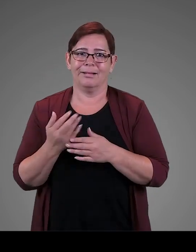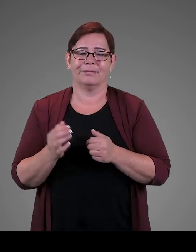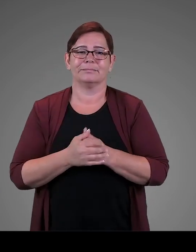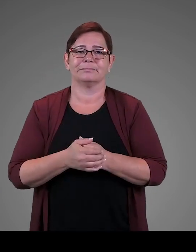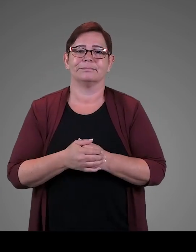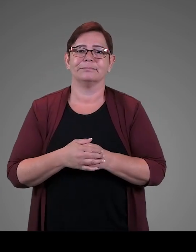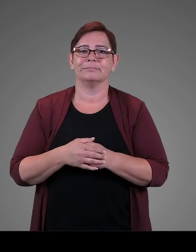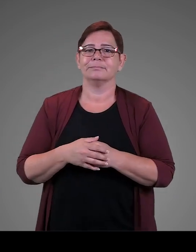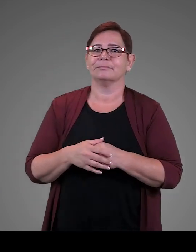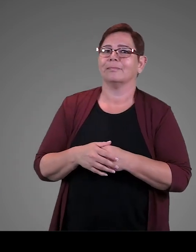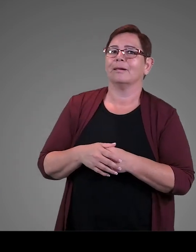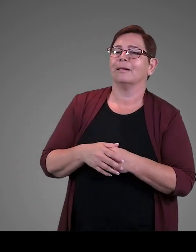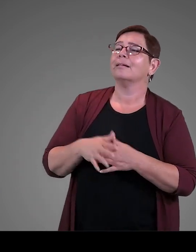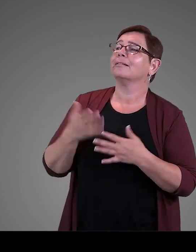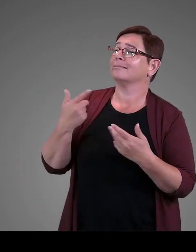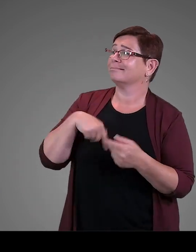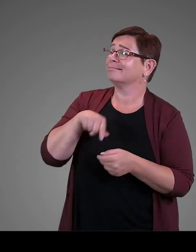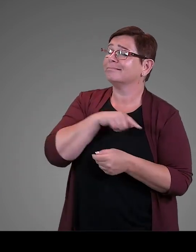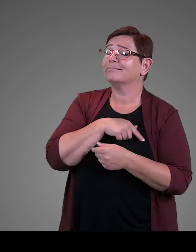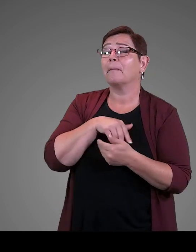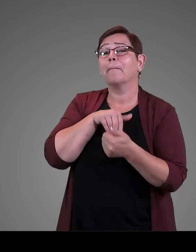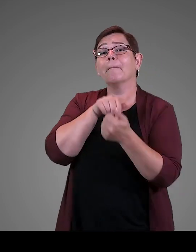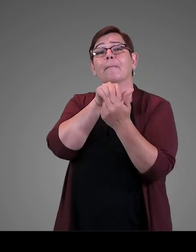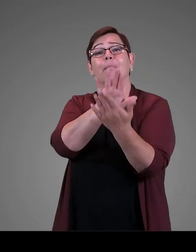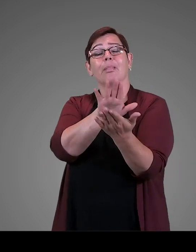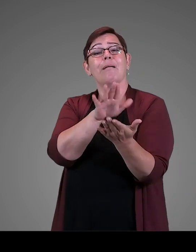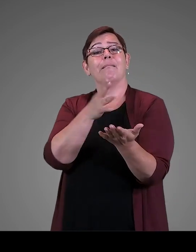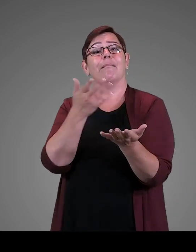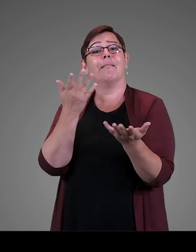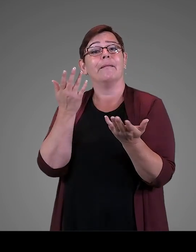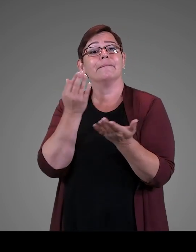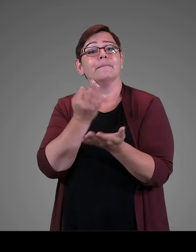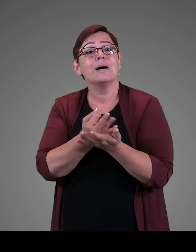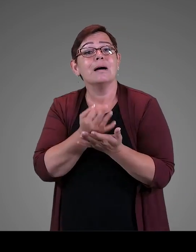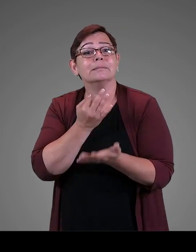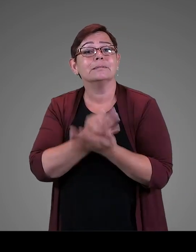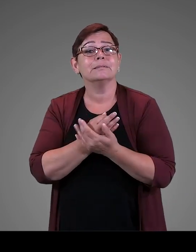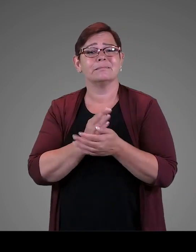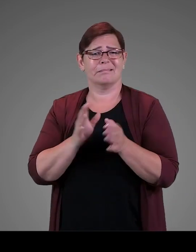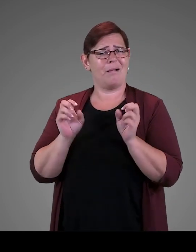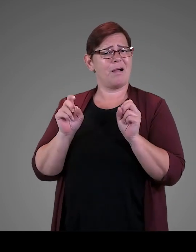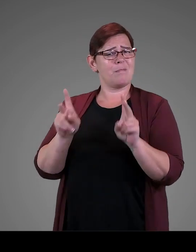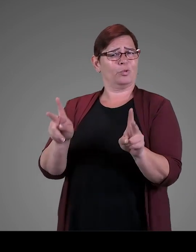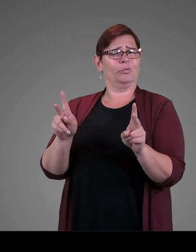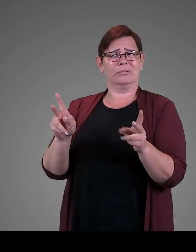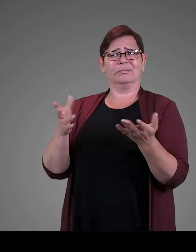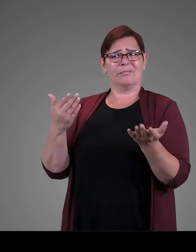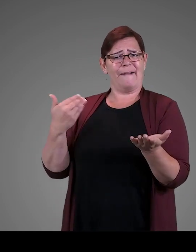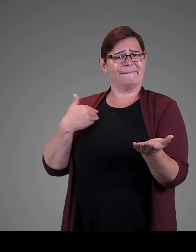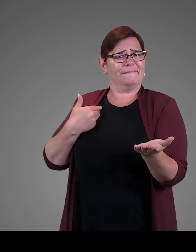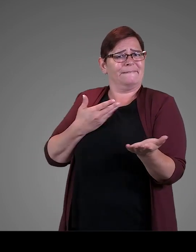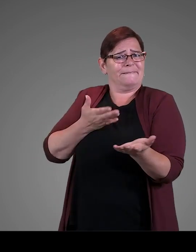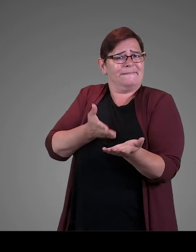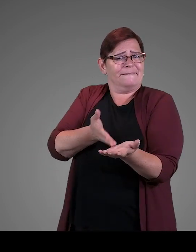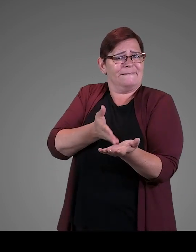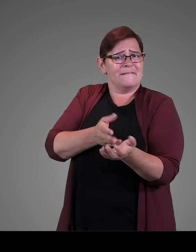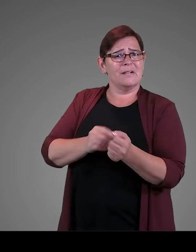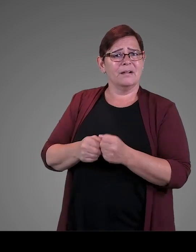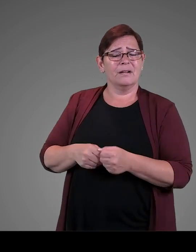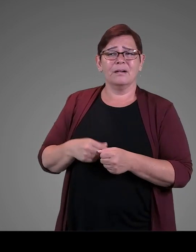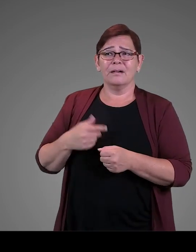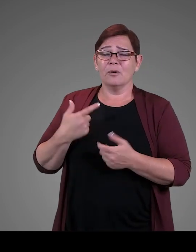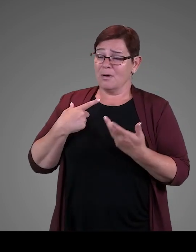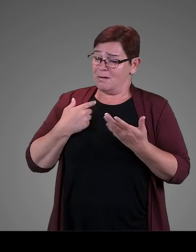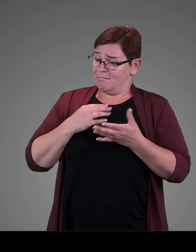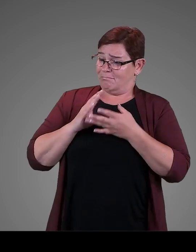Notre mode de financement, en fait, c'est aussi une opportunité